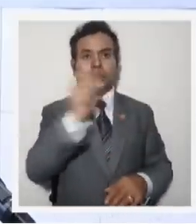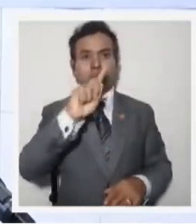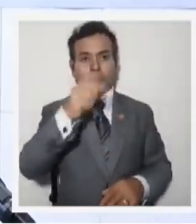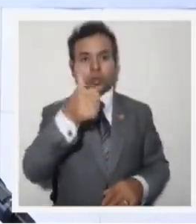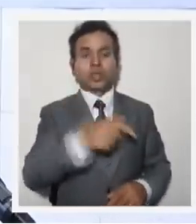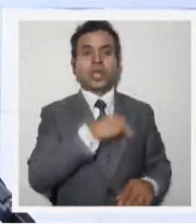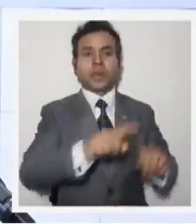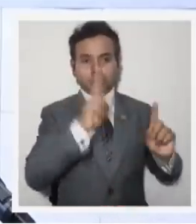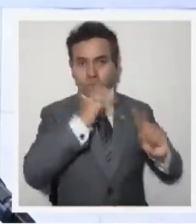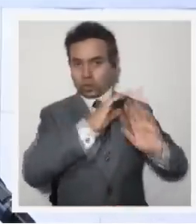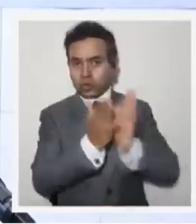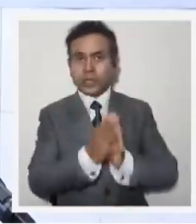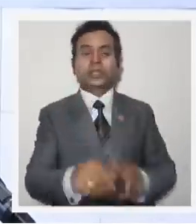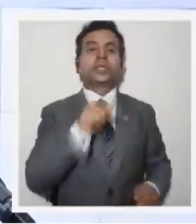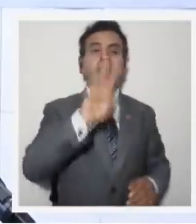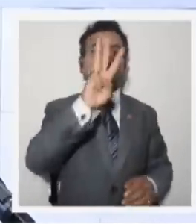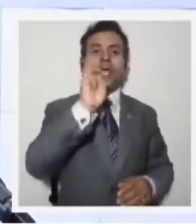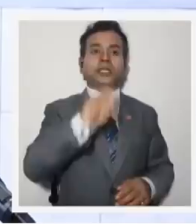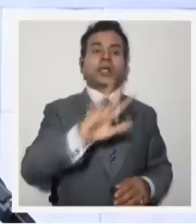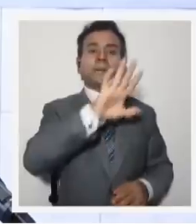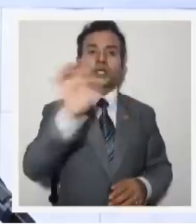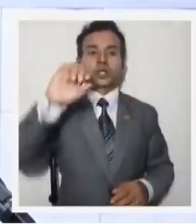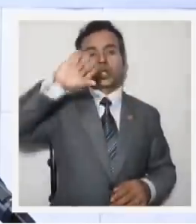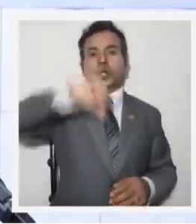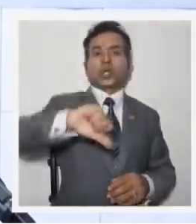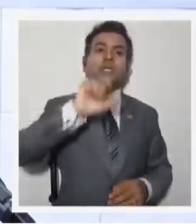1,05,902 জন, মৃত্যু 24 ঘন্টায় 116 জন এবং এ পর্যন্ত